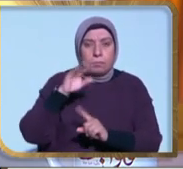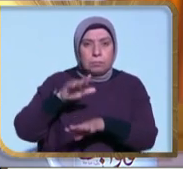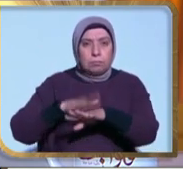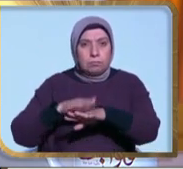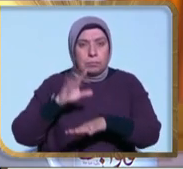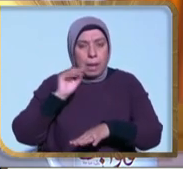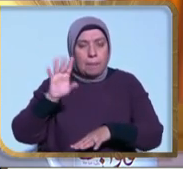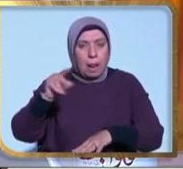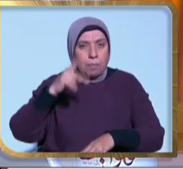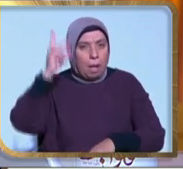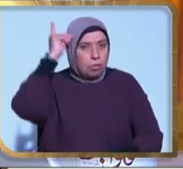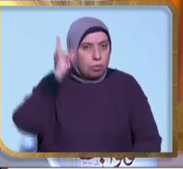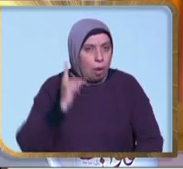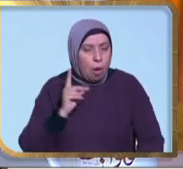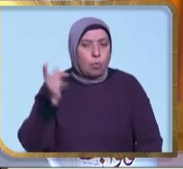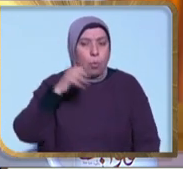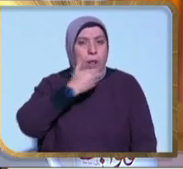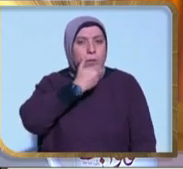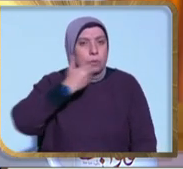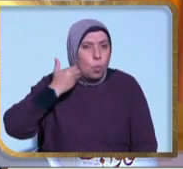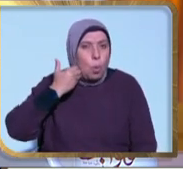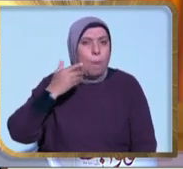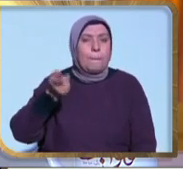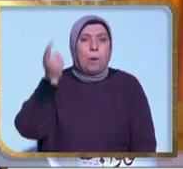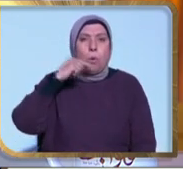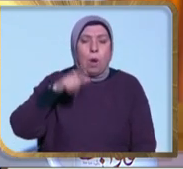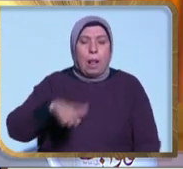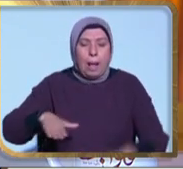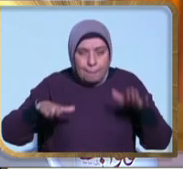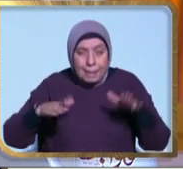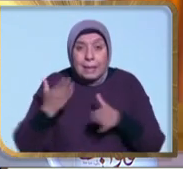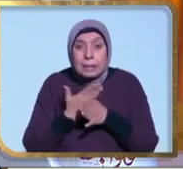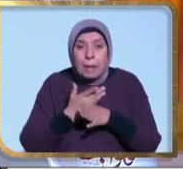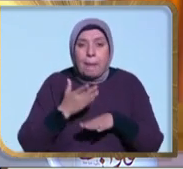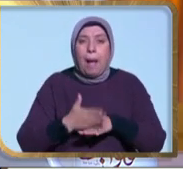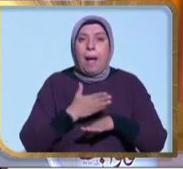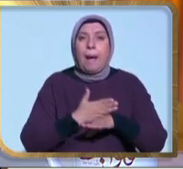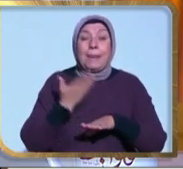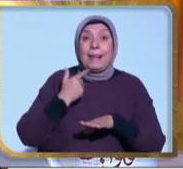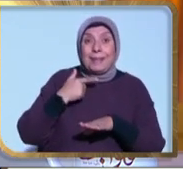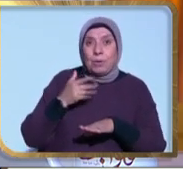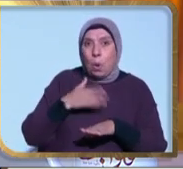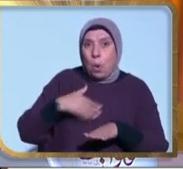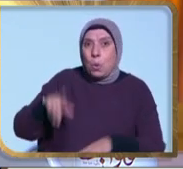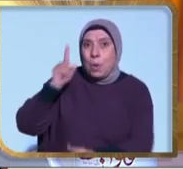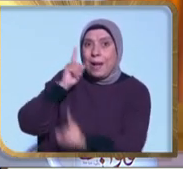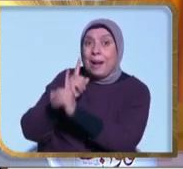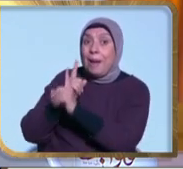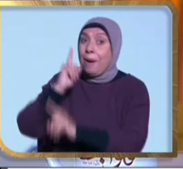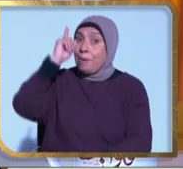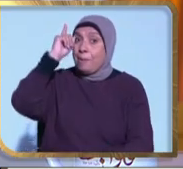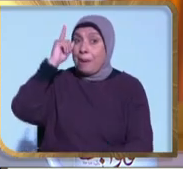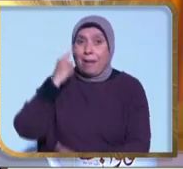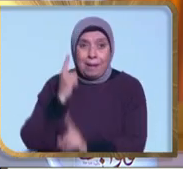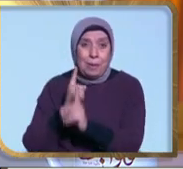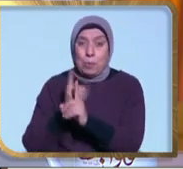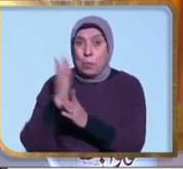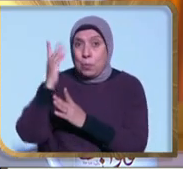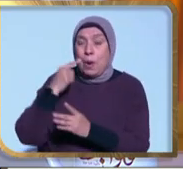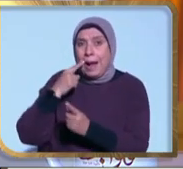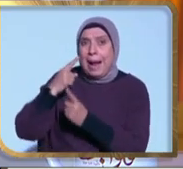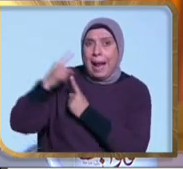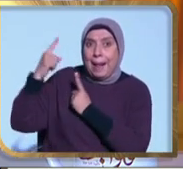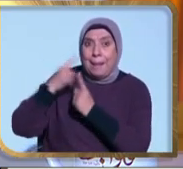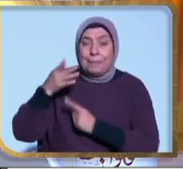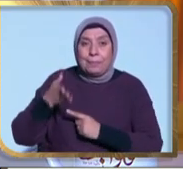يصوموا وانهم يعبدوا عشان استعدادا لهذا اللقاء العظيم وخرج بيهم سيدنا موسى الى